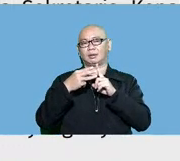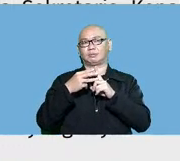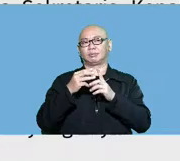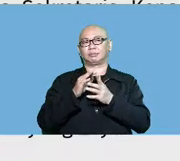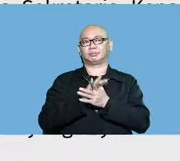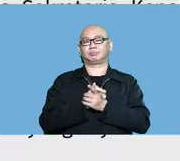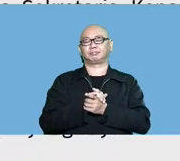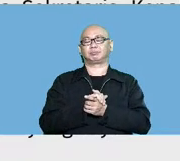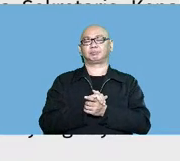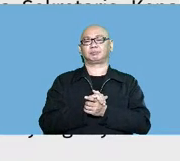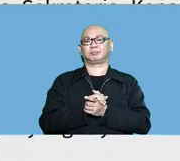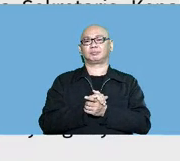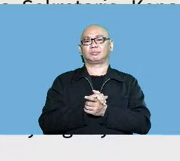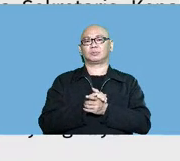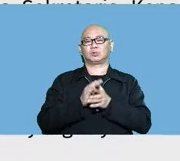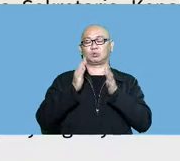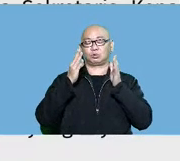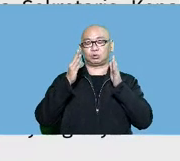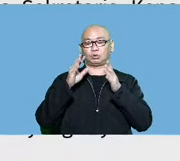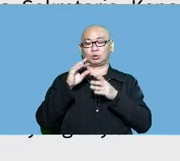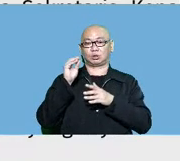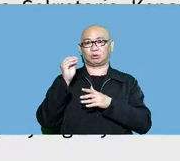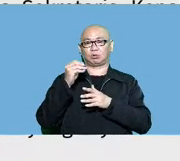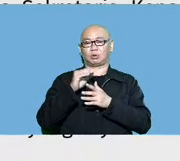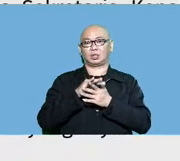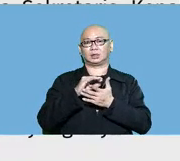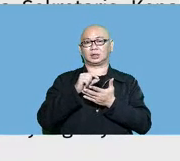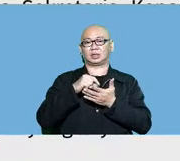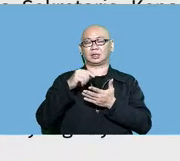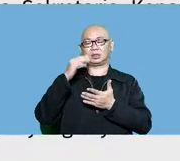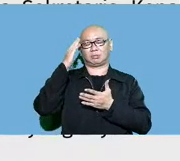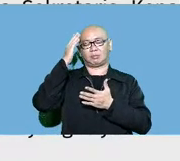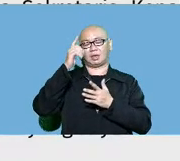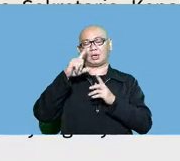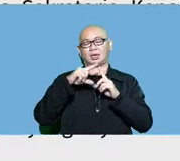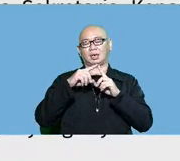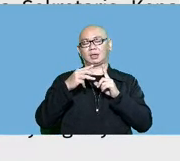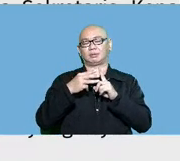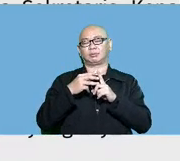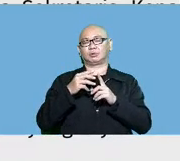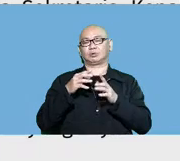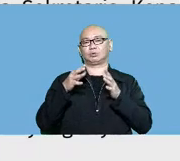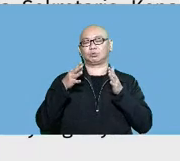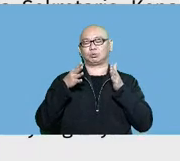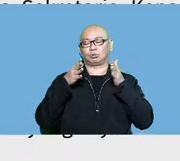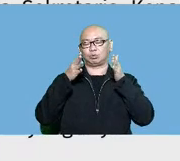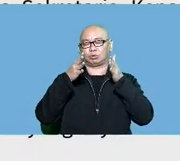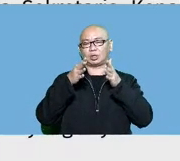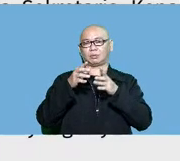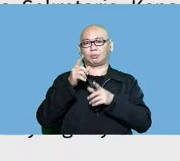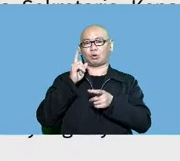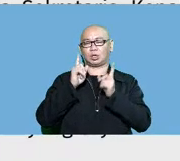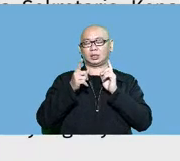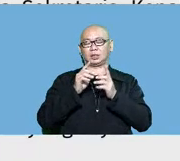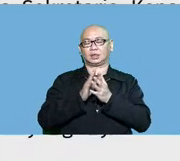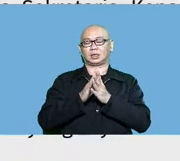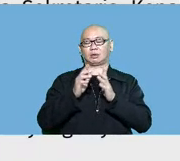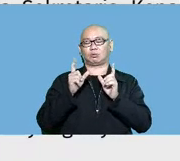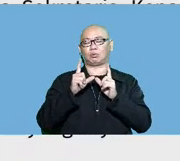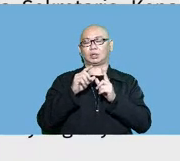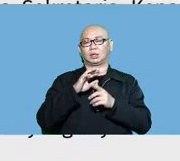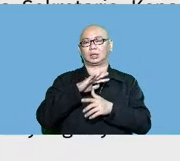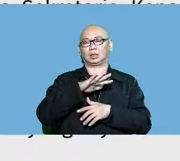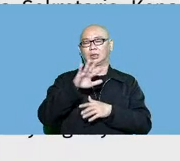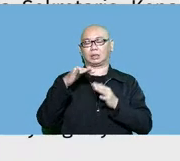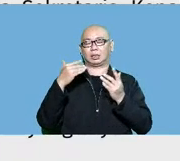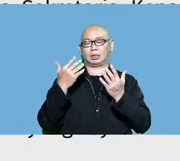Doktor, secara khusus Ketua Sekretaris Kepala Lab dan Kor Prodi Jurusan Politik dan Kewarganegaraan.